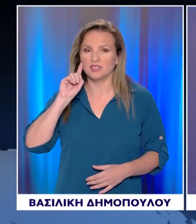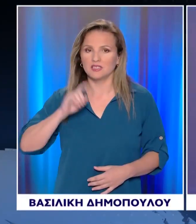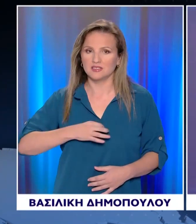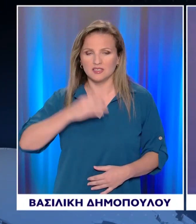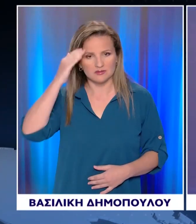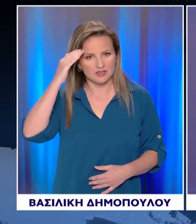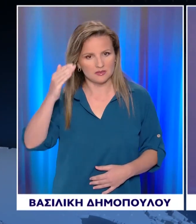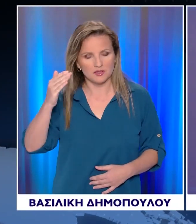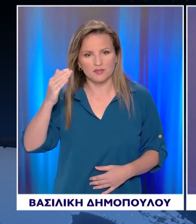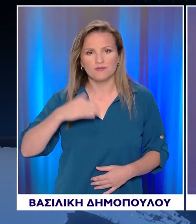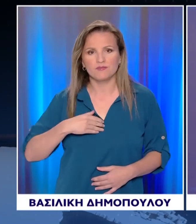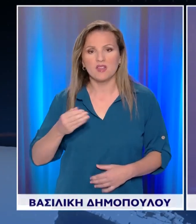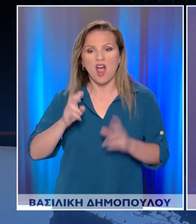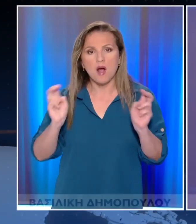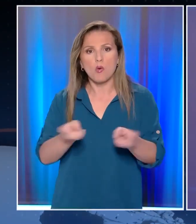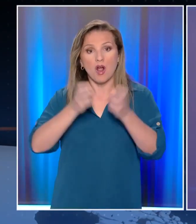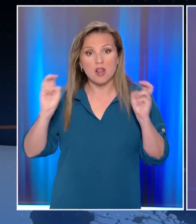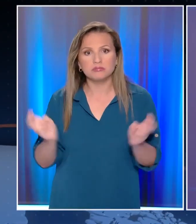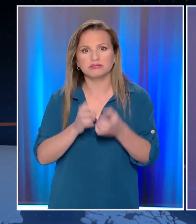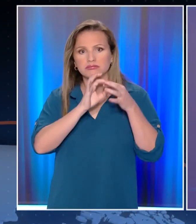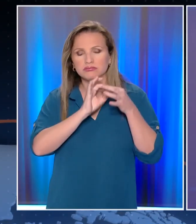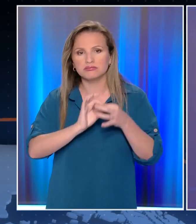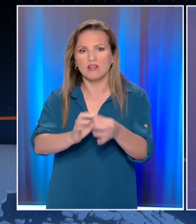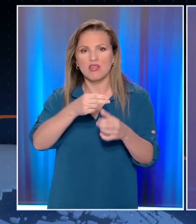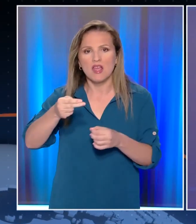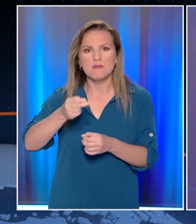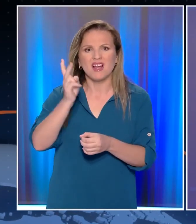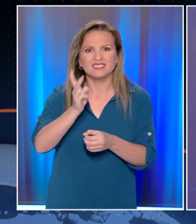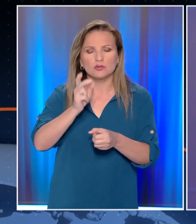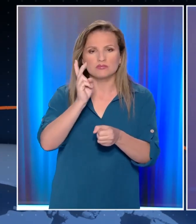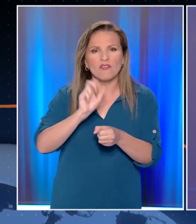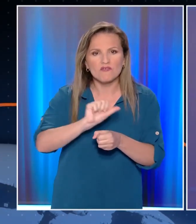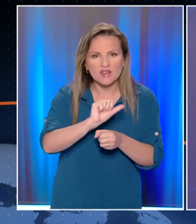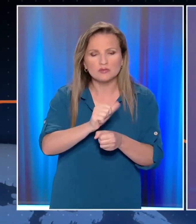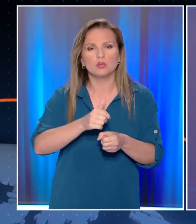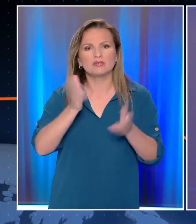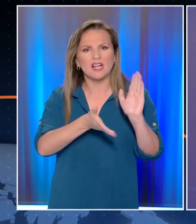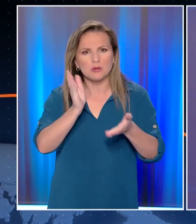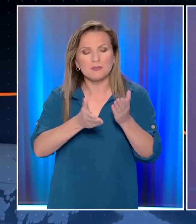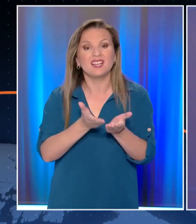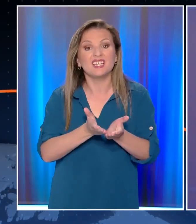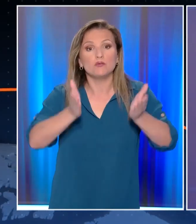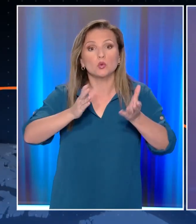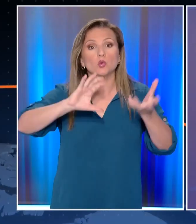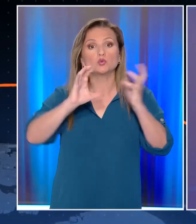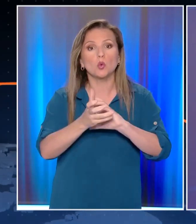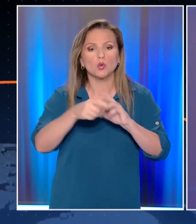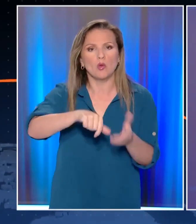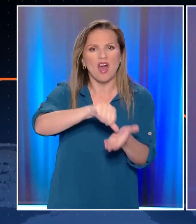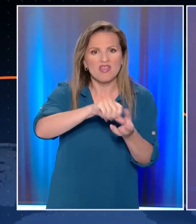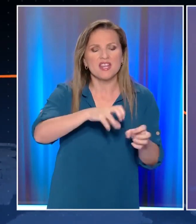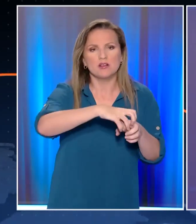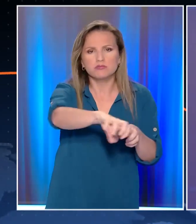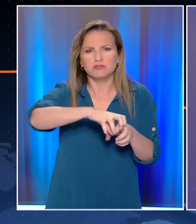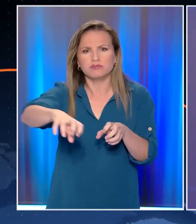Χαίρετε κυρίες και κύριοι, καταιγιστικές είναι οι αποκαλύψεις για ασέλγεια και σωματική κακοποίηση παιδιών στην Κιβωτό του κόσμου που έχει δομές